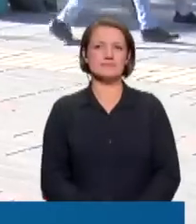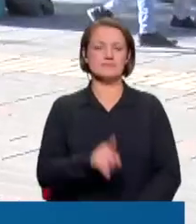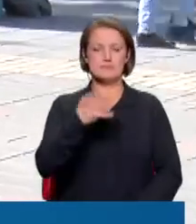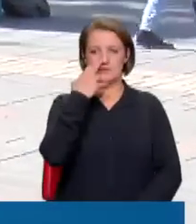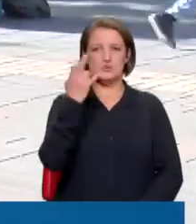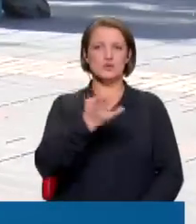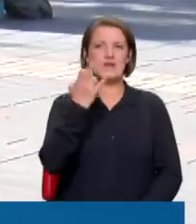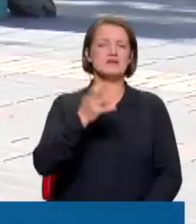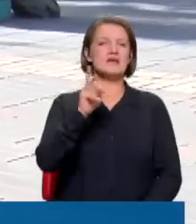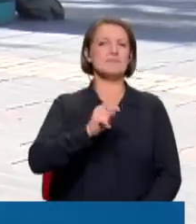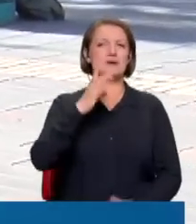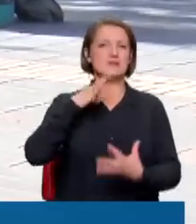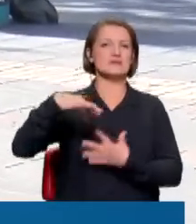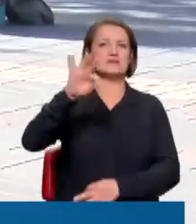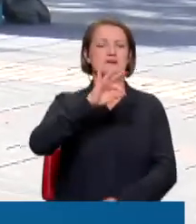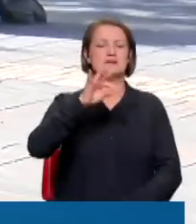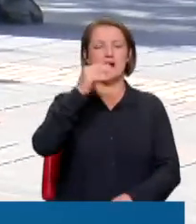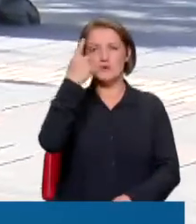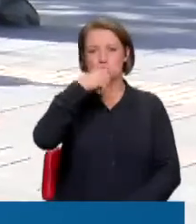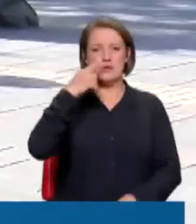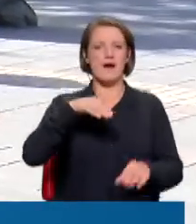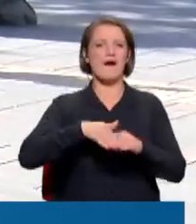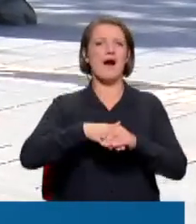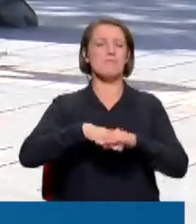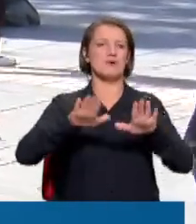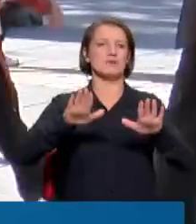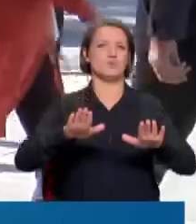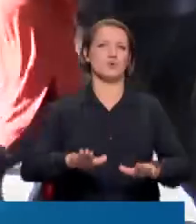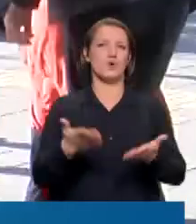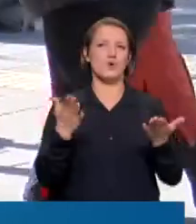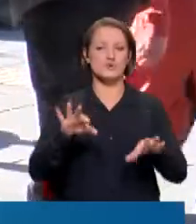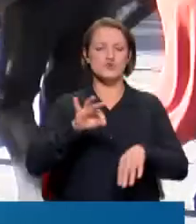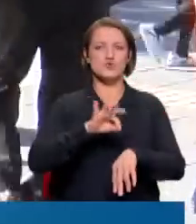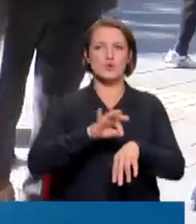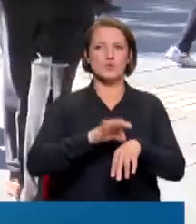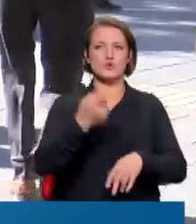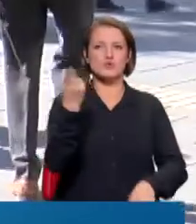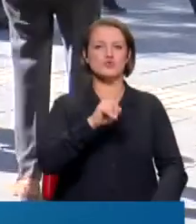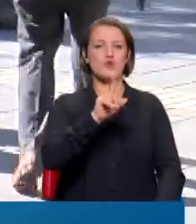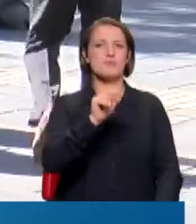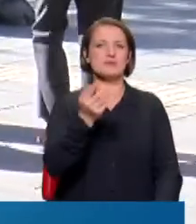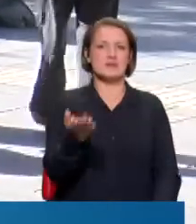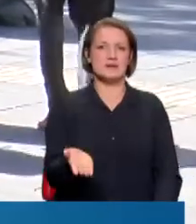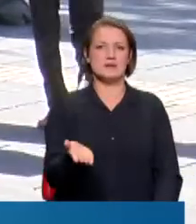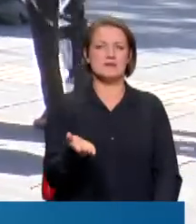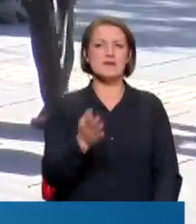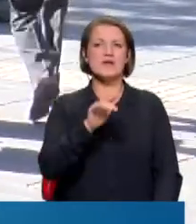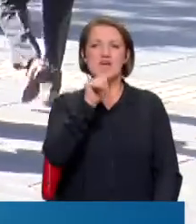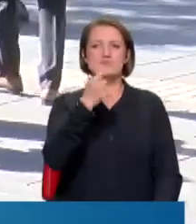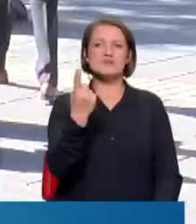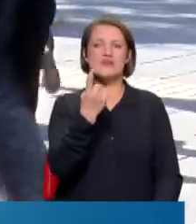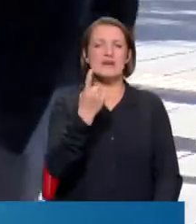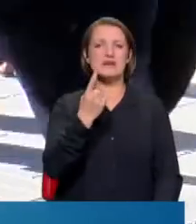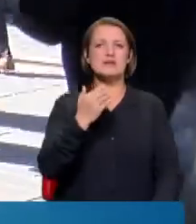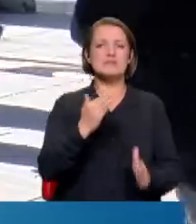dolandırıcılık yapan insanlar yüzünden kampanyamız durma noktasına geldi şu anda % 1111 deyiz Yani hiçbir şekilde